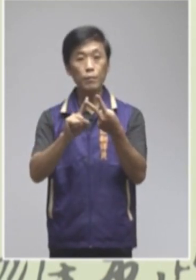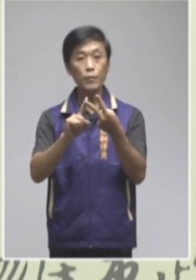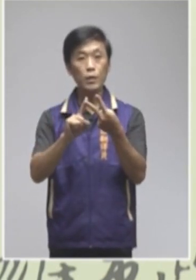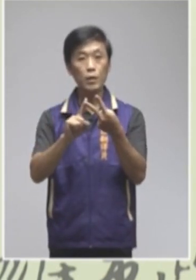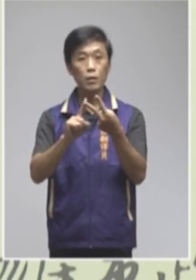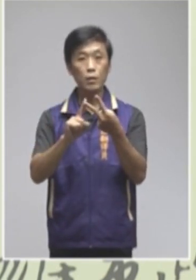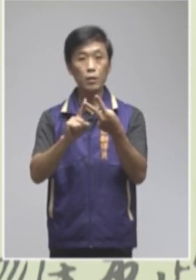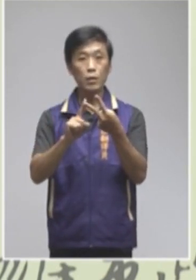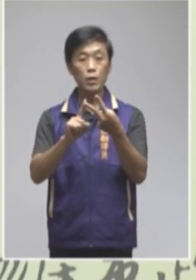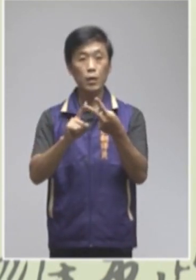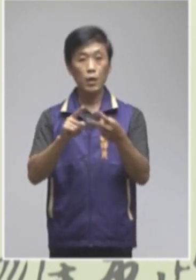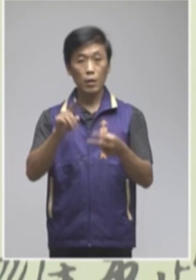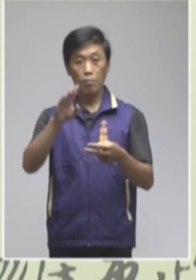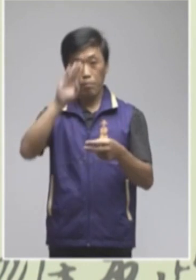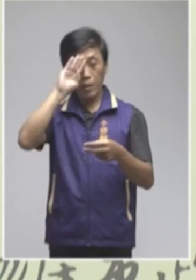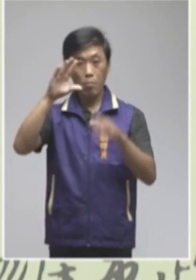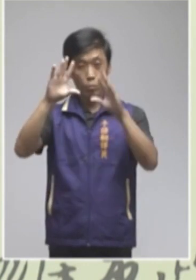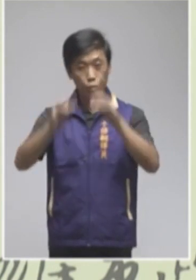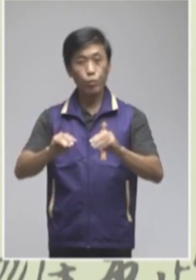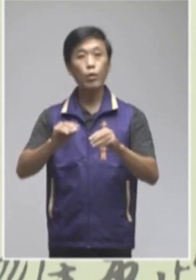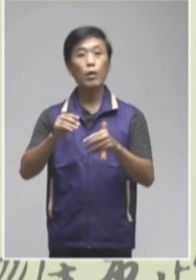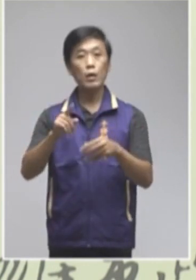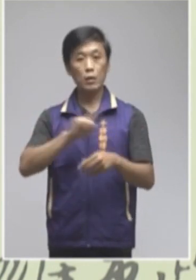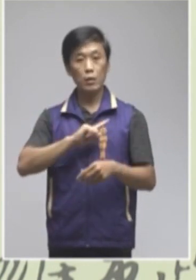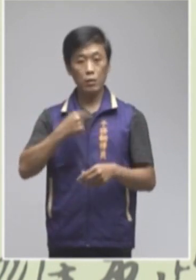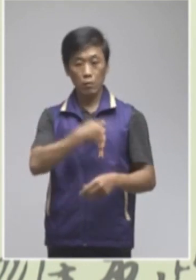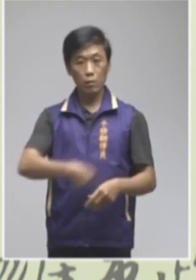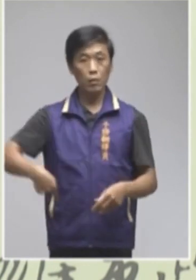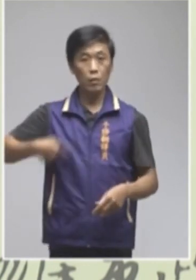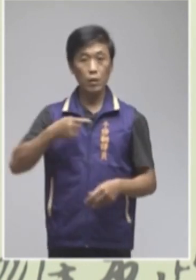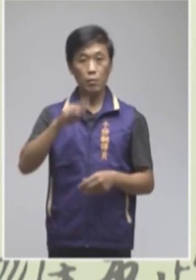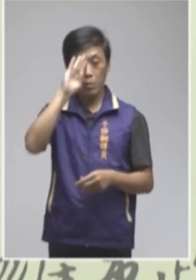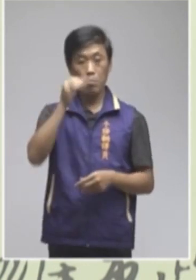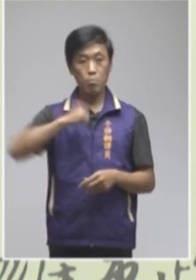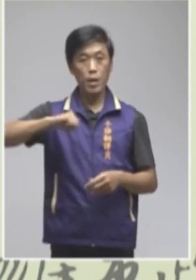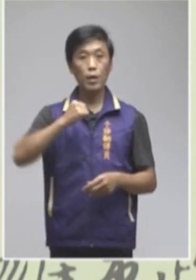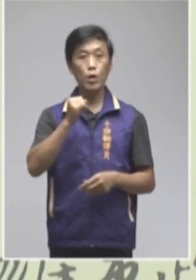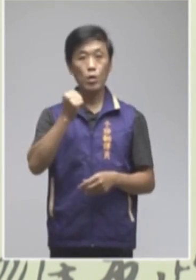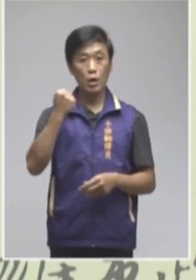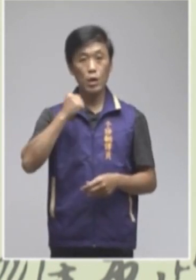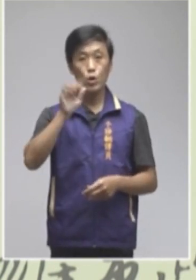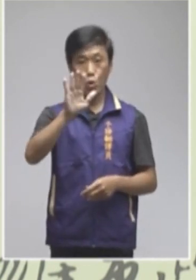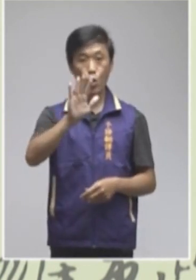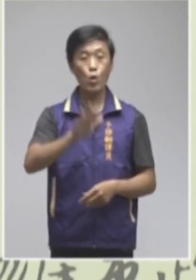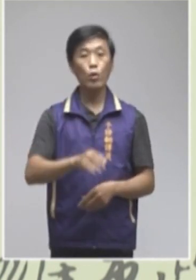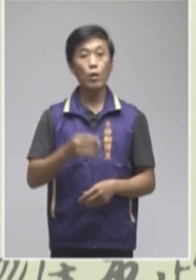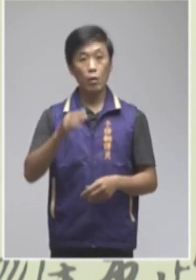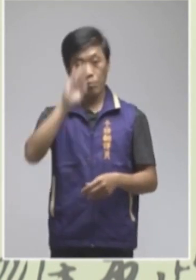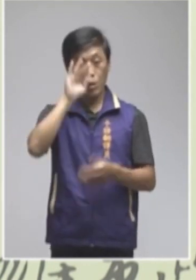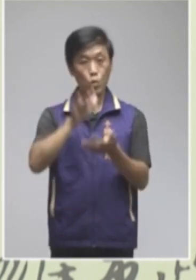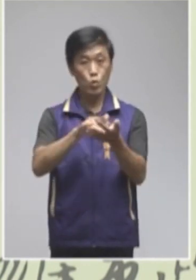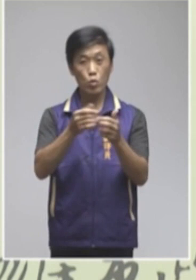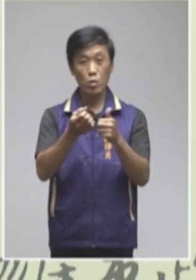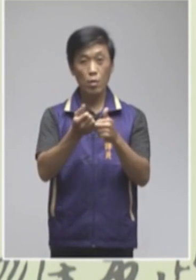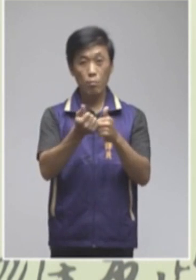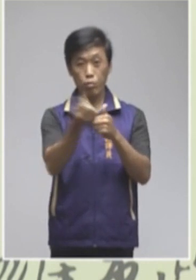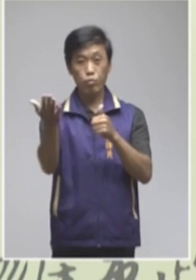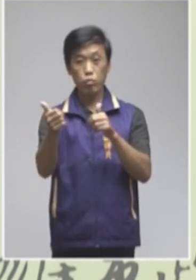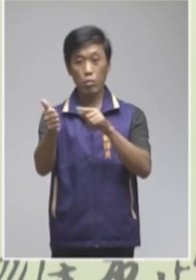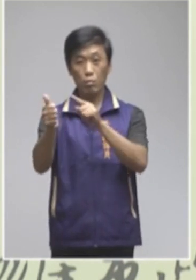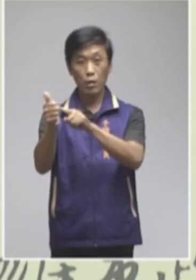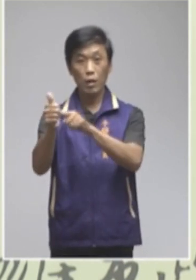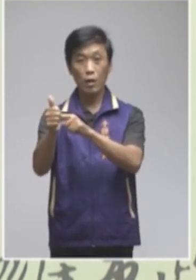结束的这个疾病，他自然而然身体就会有一些抗体，所以你病毒要传染给这个人的时候就无